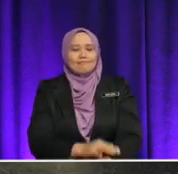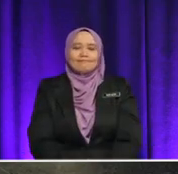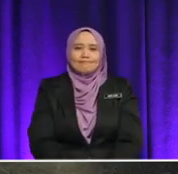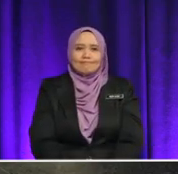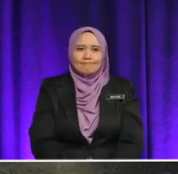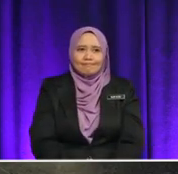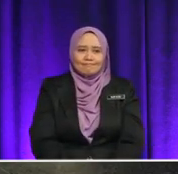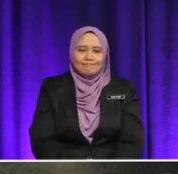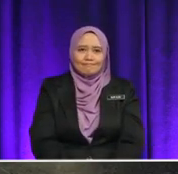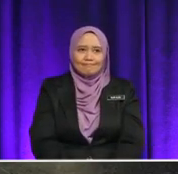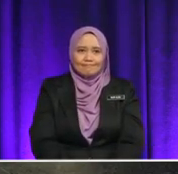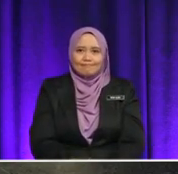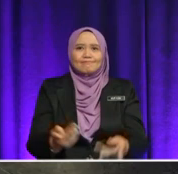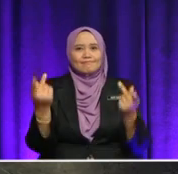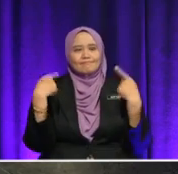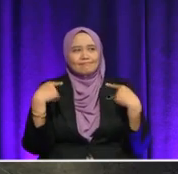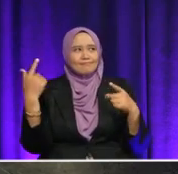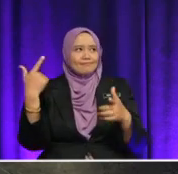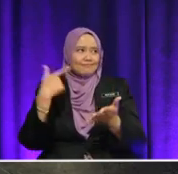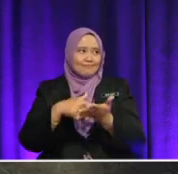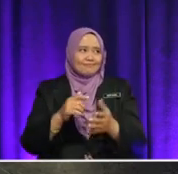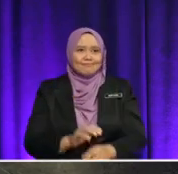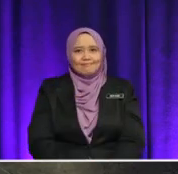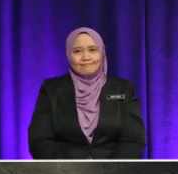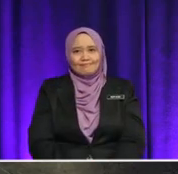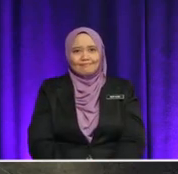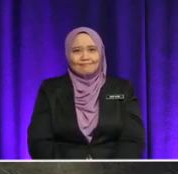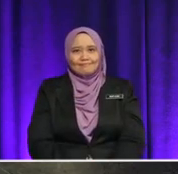kita akan kembali dalam Menengah Atas